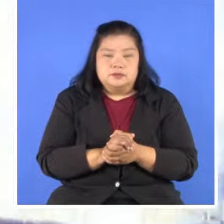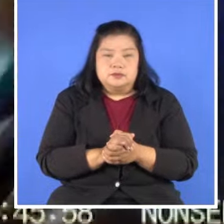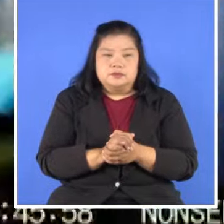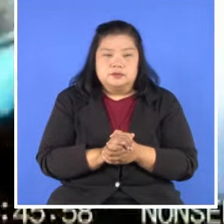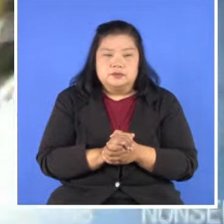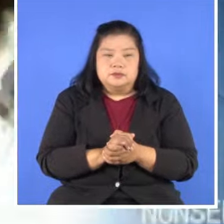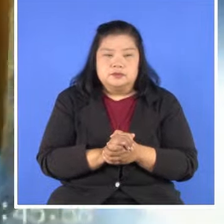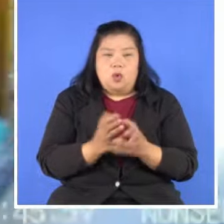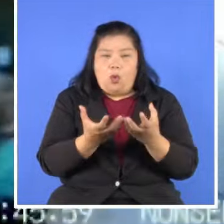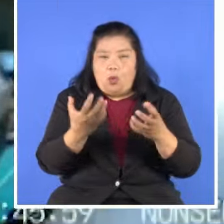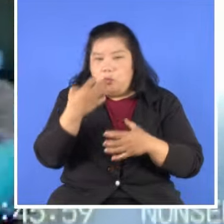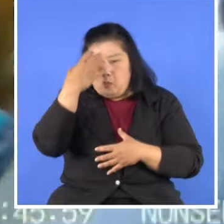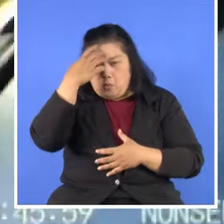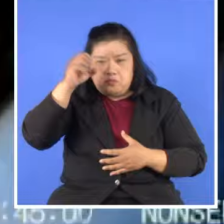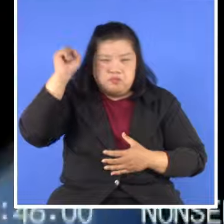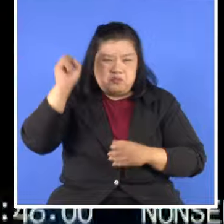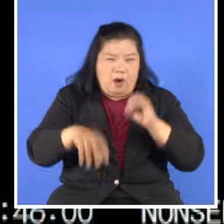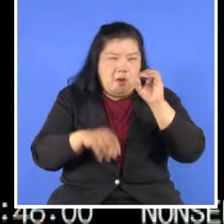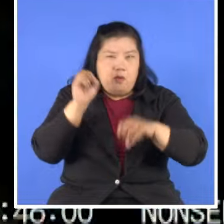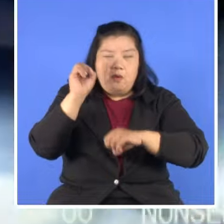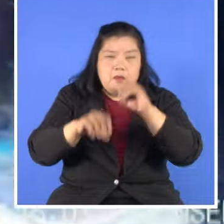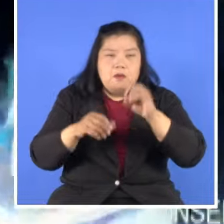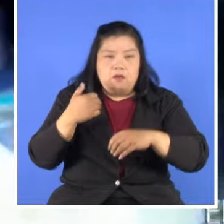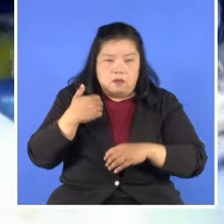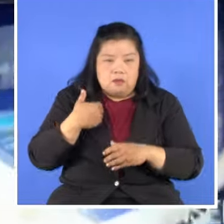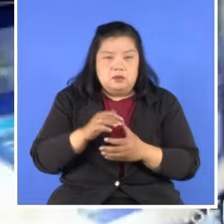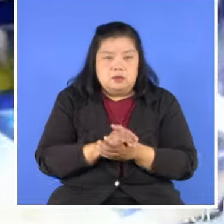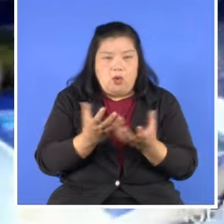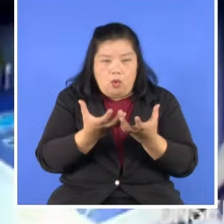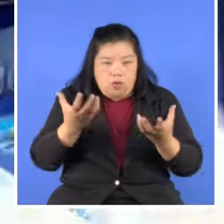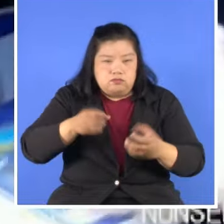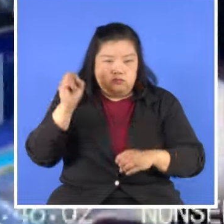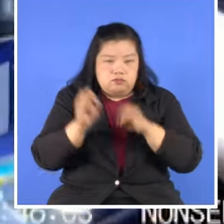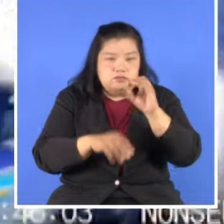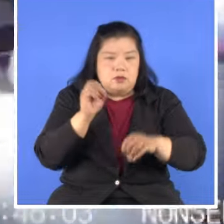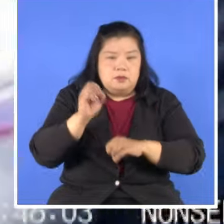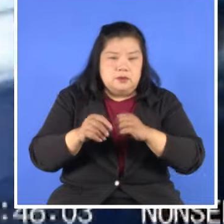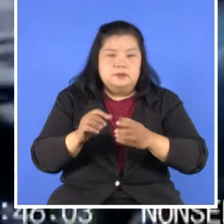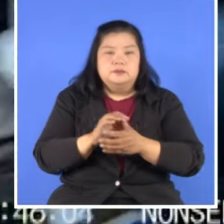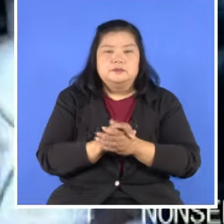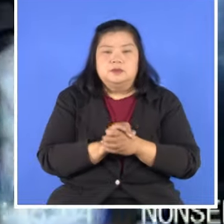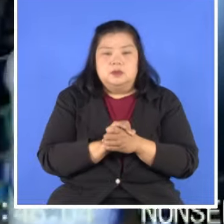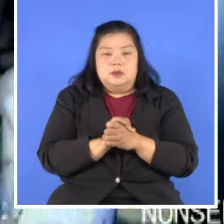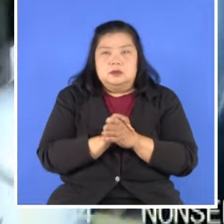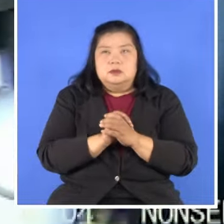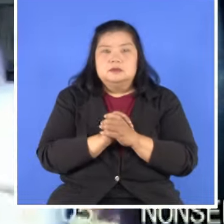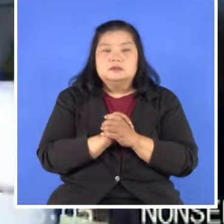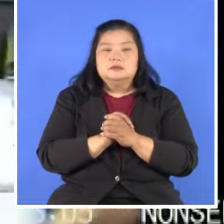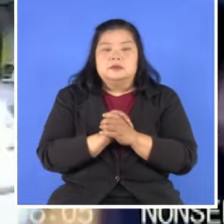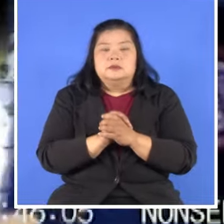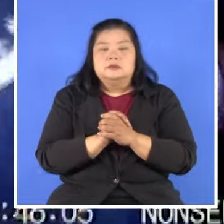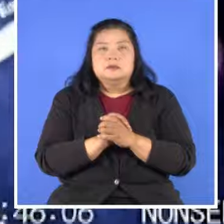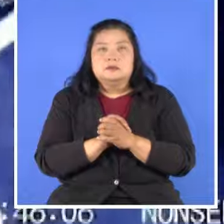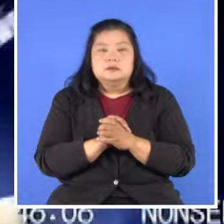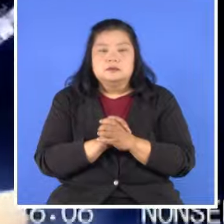านเสียหายหมดครับเอาของเอาอะไรตีทุบทำลาย